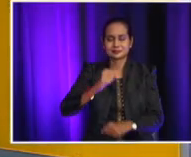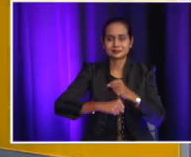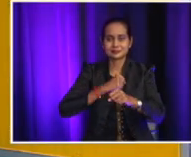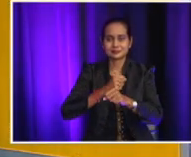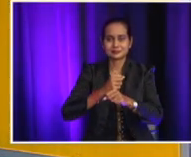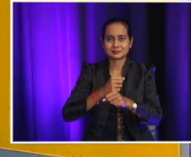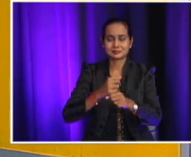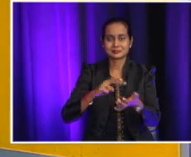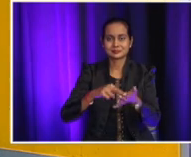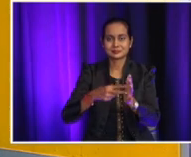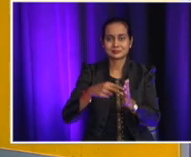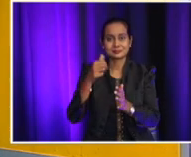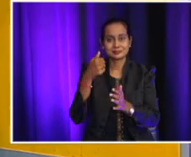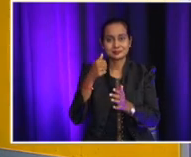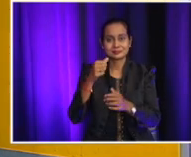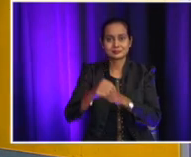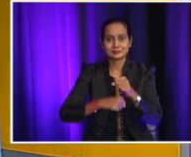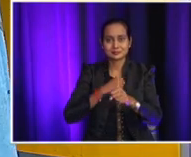membaca membaca